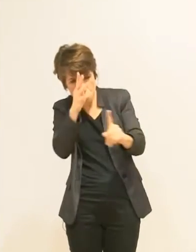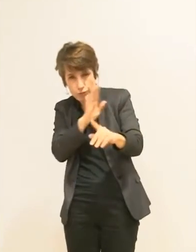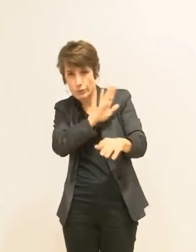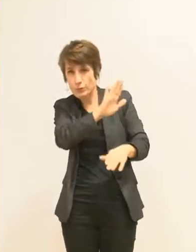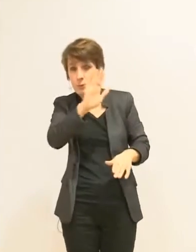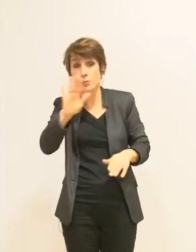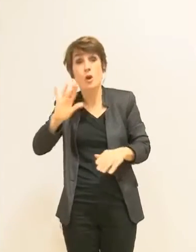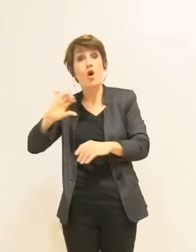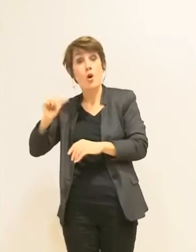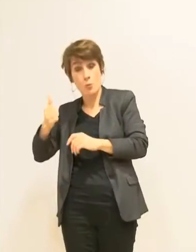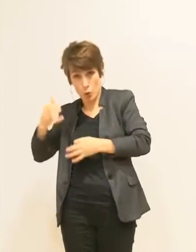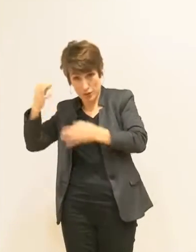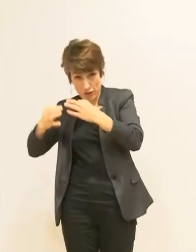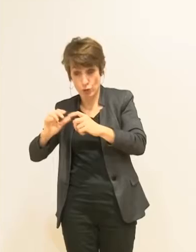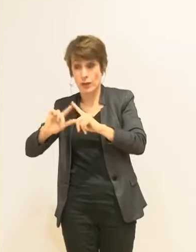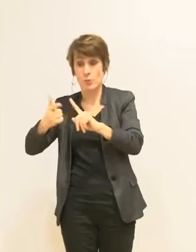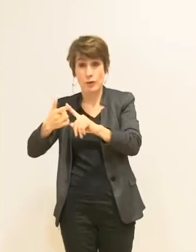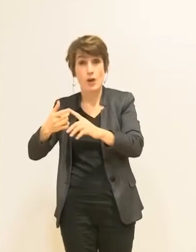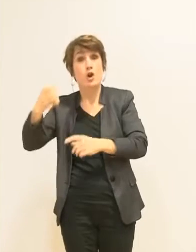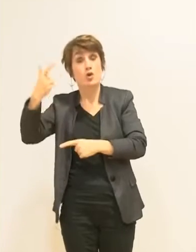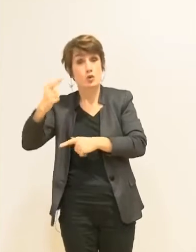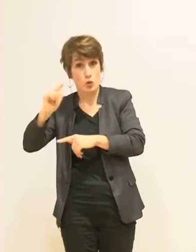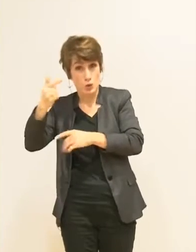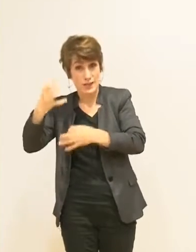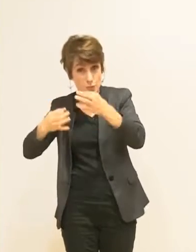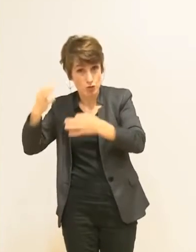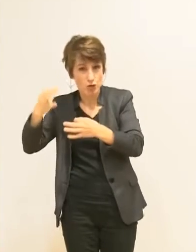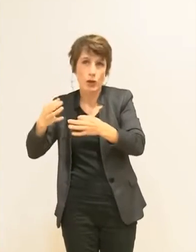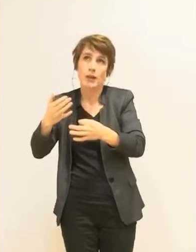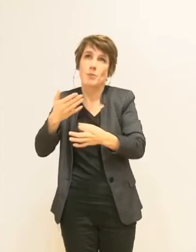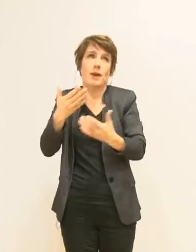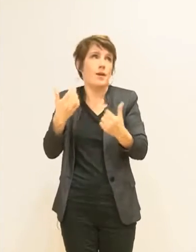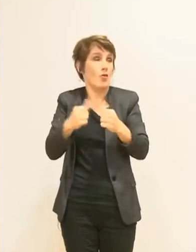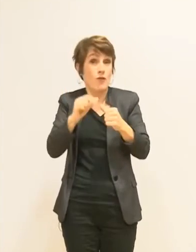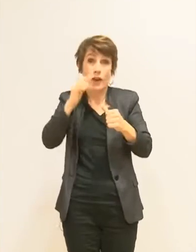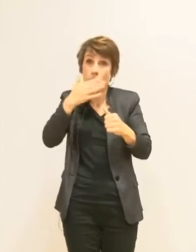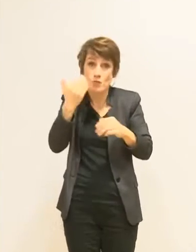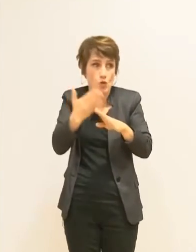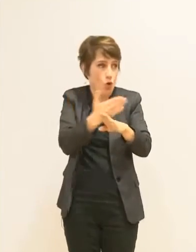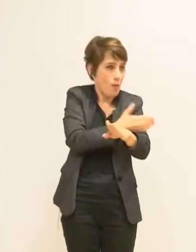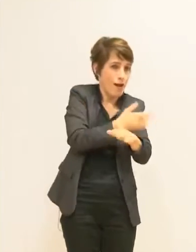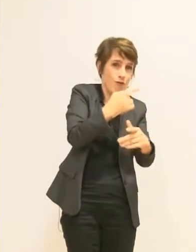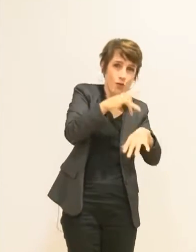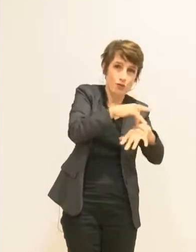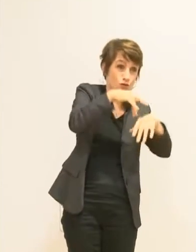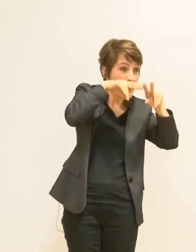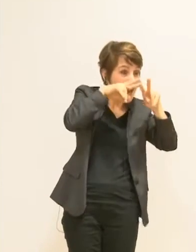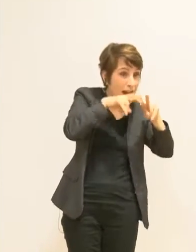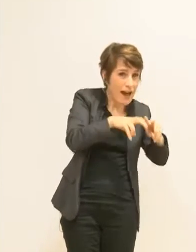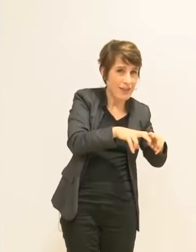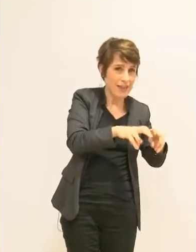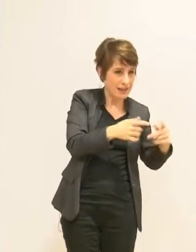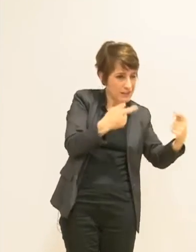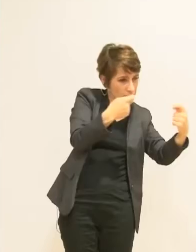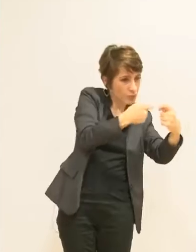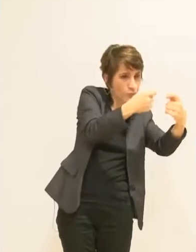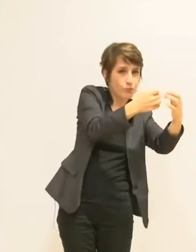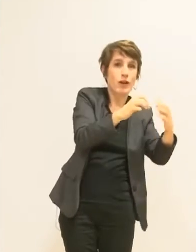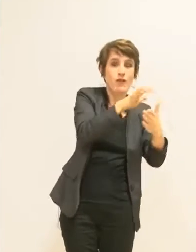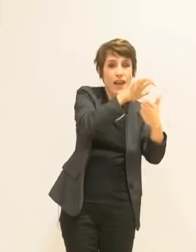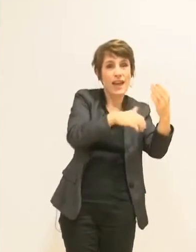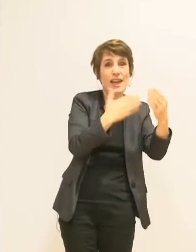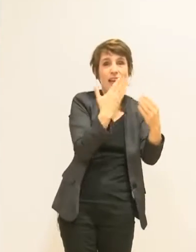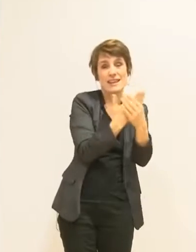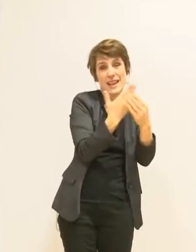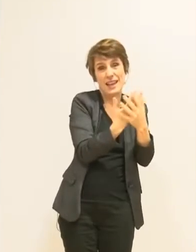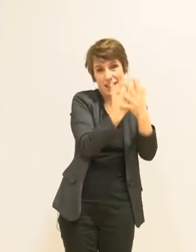qu'au deuxième, aurait été tout autre s'il y avait eu une réelle analyse correspondant à un cahier des charges imposé, comme il